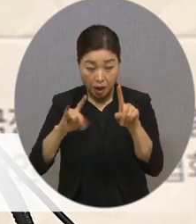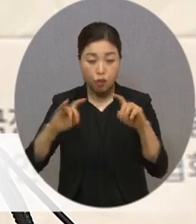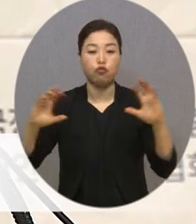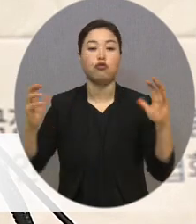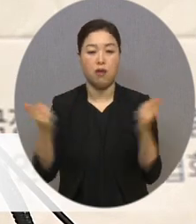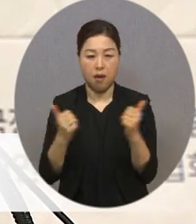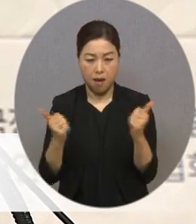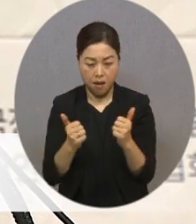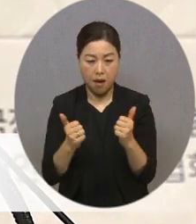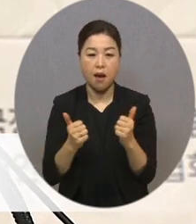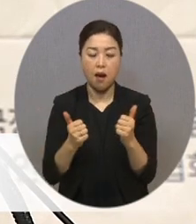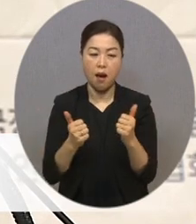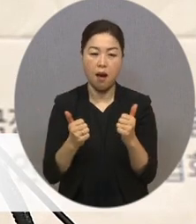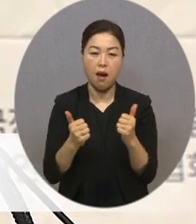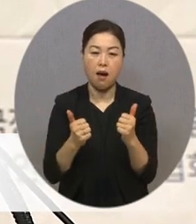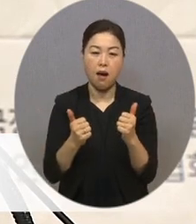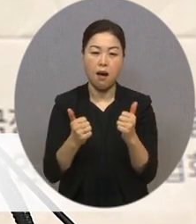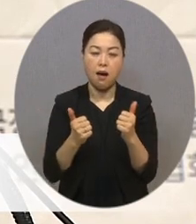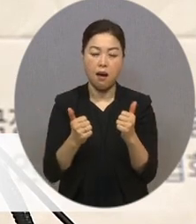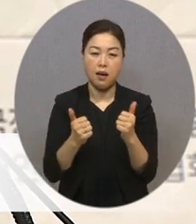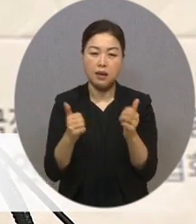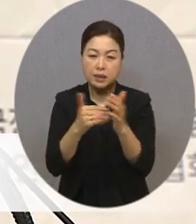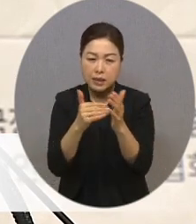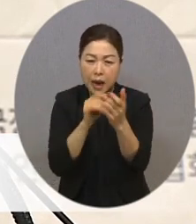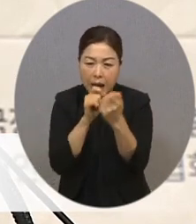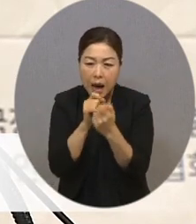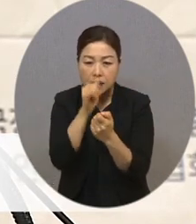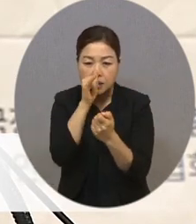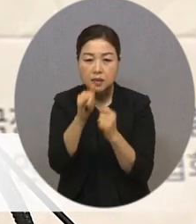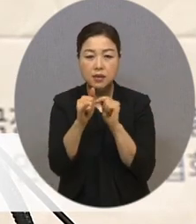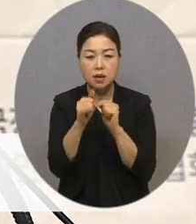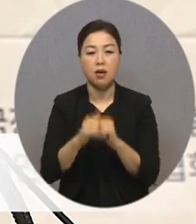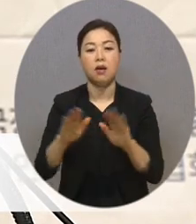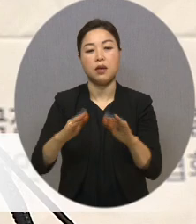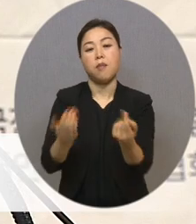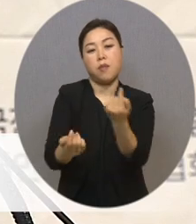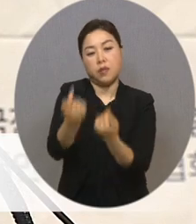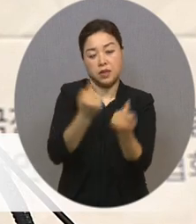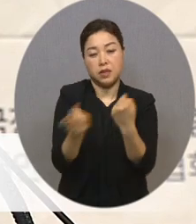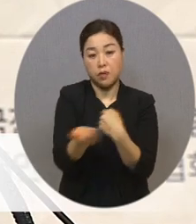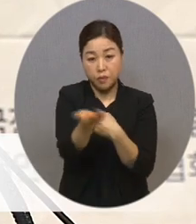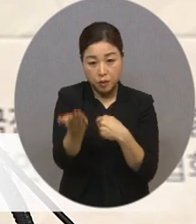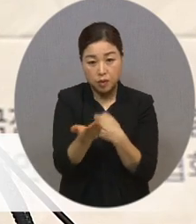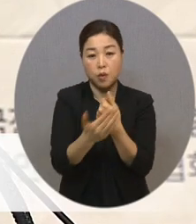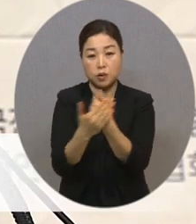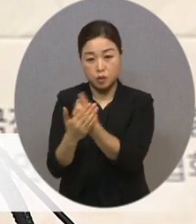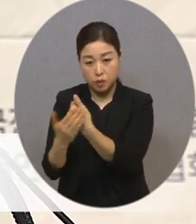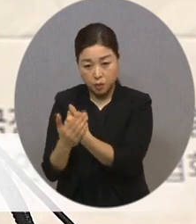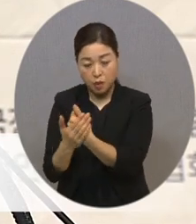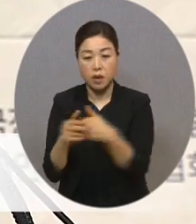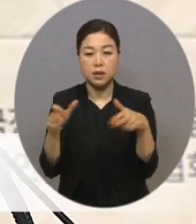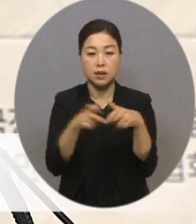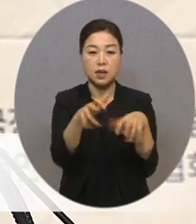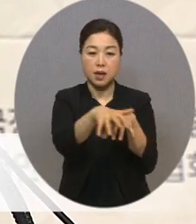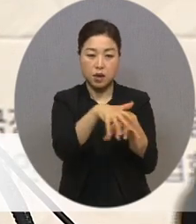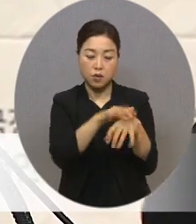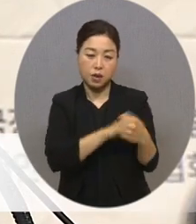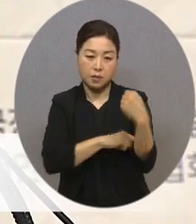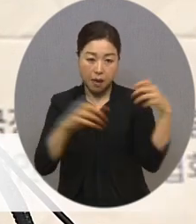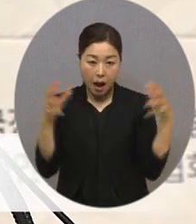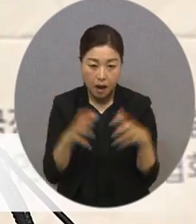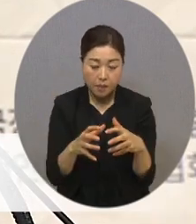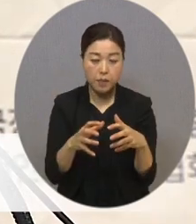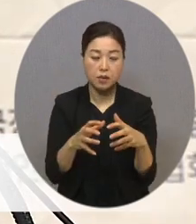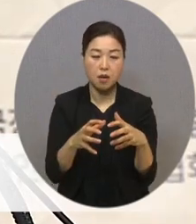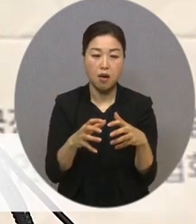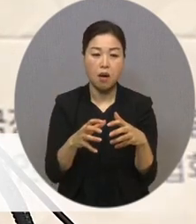동안이라도 여기 오신 우리 의원님들께서도 많이 도와주시고 우리 장애계도 힘을 모아서 꼭 통과될